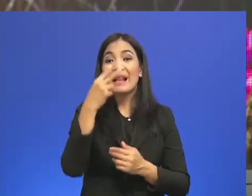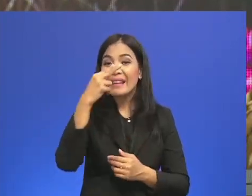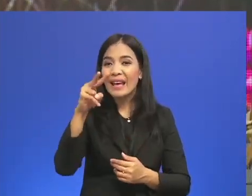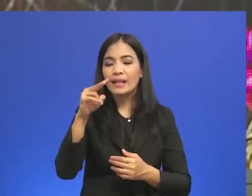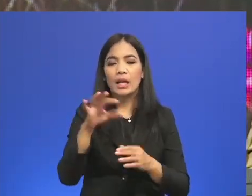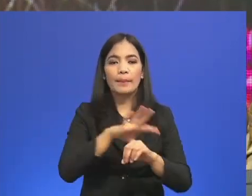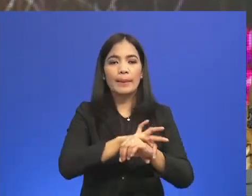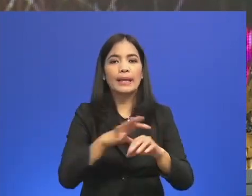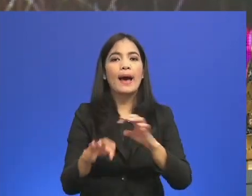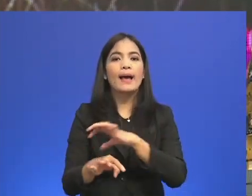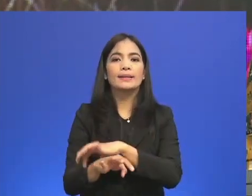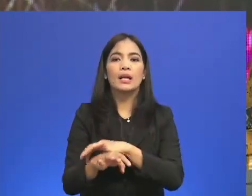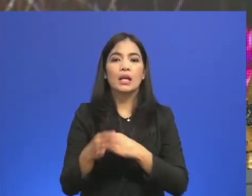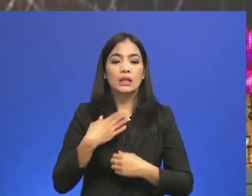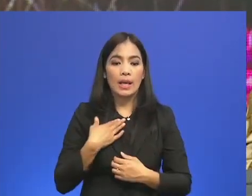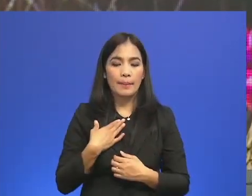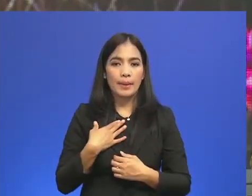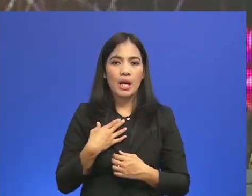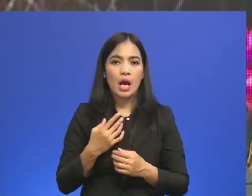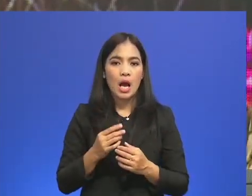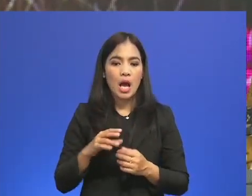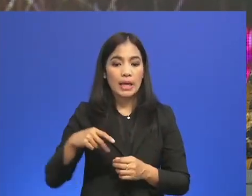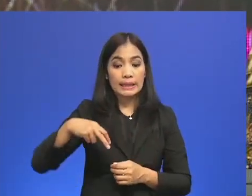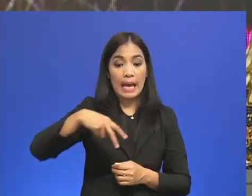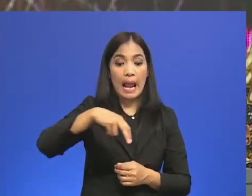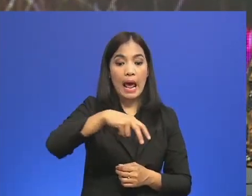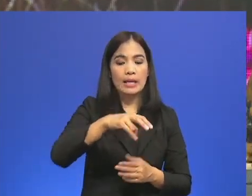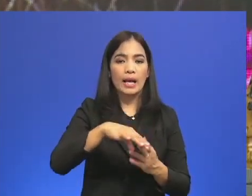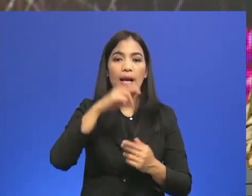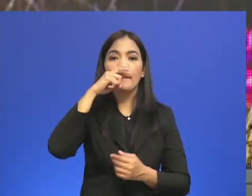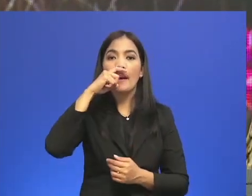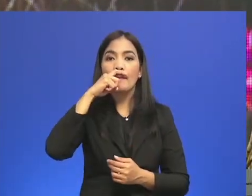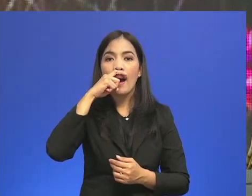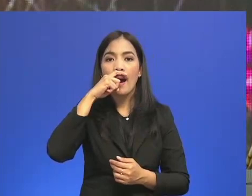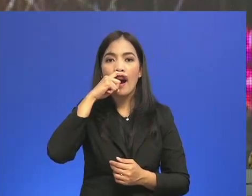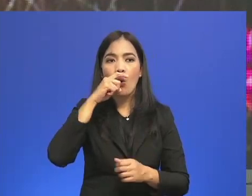Saya pernah jalan dengan seorang bapak. Waktu itu